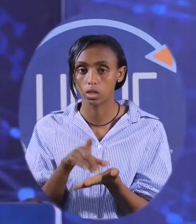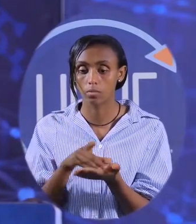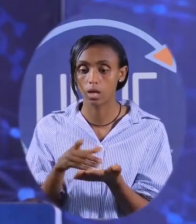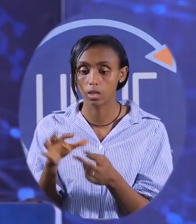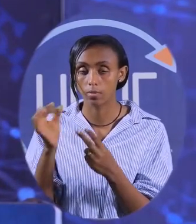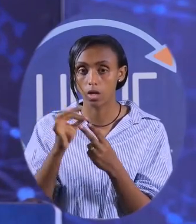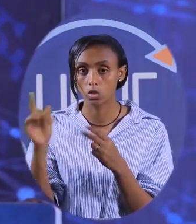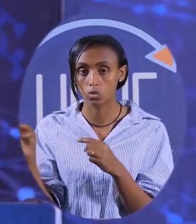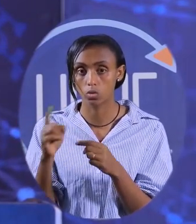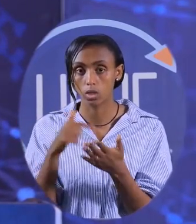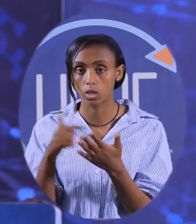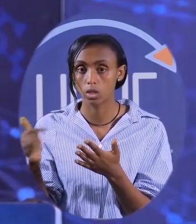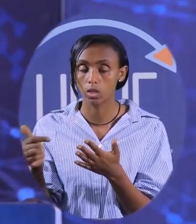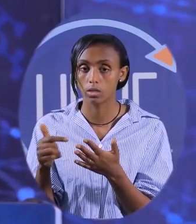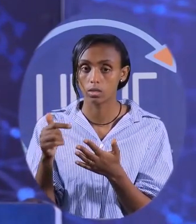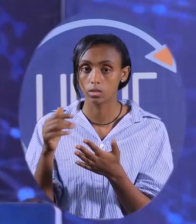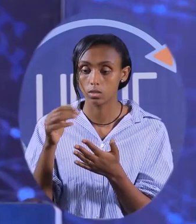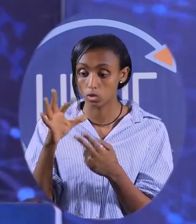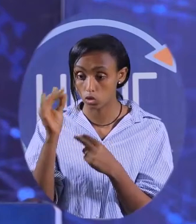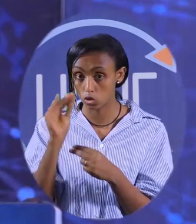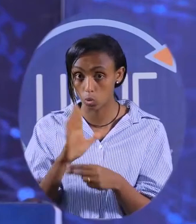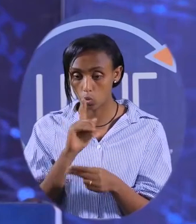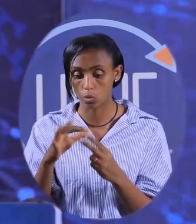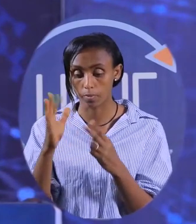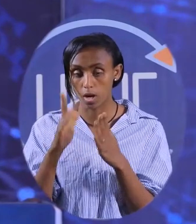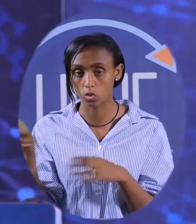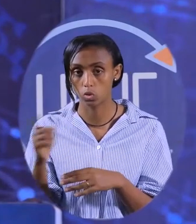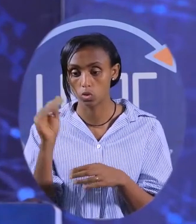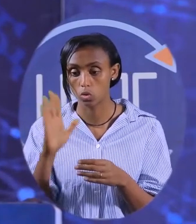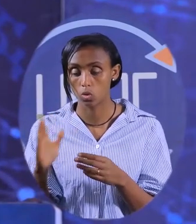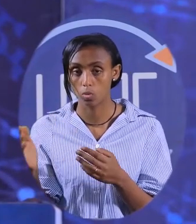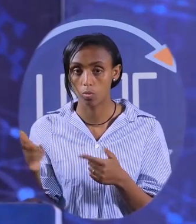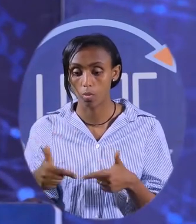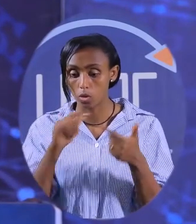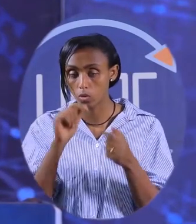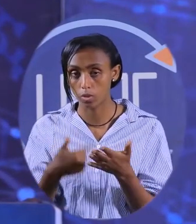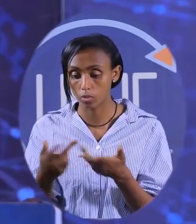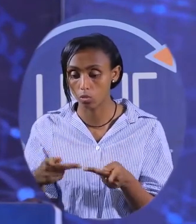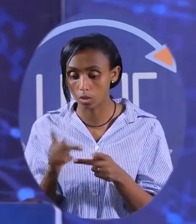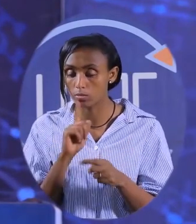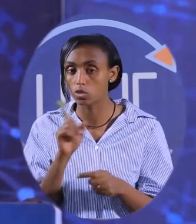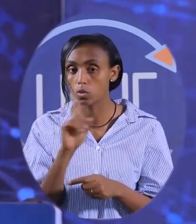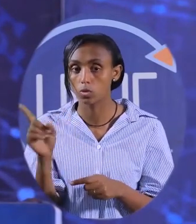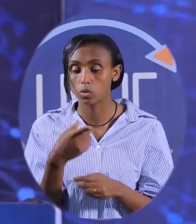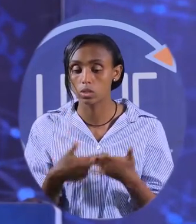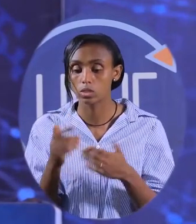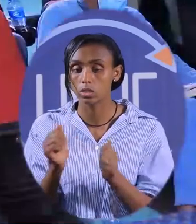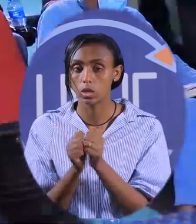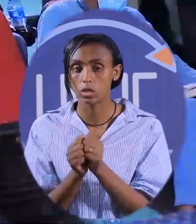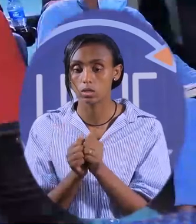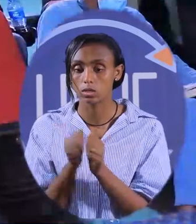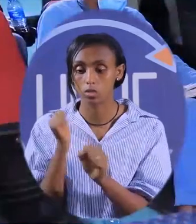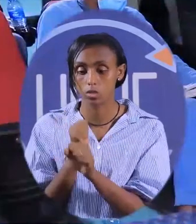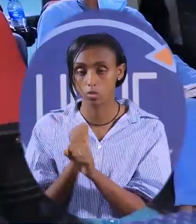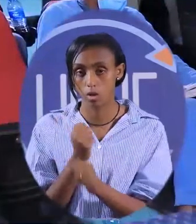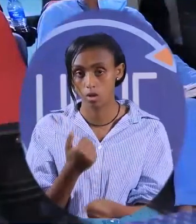የሆነችው ይሄ ህንፃ እኮ አይደለም ሰው እኮ ነው አይደል እንዴ? ሰው ባይኖርበት ይሄ እኮ ሆነ አይደል የሚሆነው? ምንድን ነው ግን እዚህ ጋር ኢንቨስት ተደርጓል።